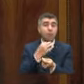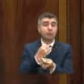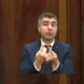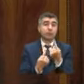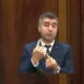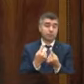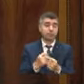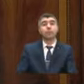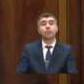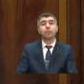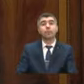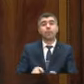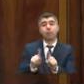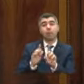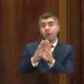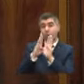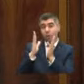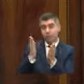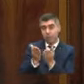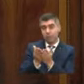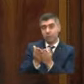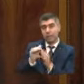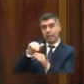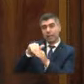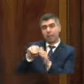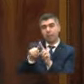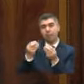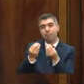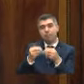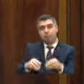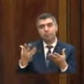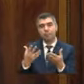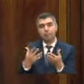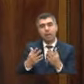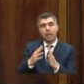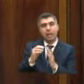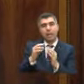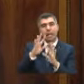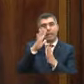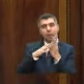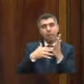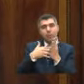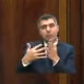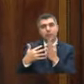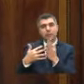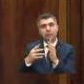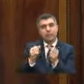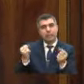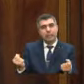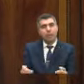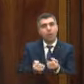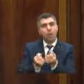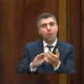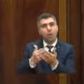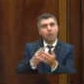بعد بات هناك شبه إجماع من لدى كل القوى على فشل نموذجنا التنموي الذي انعكس على وضع الاقتصادي المتأزم. اعتقد معه